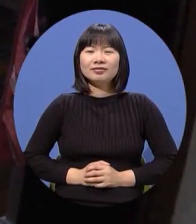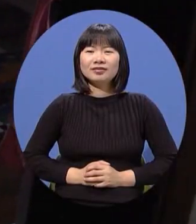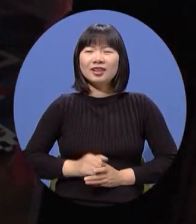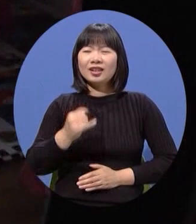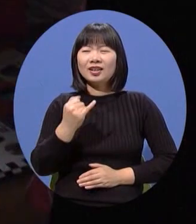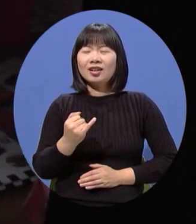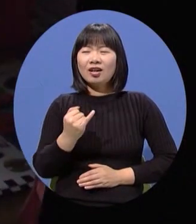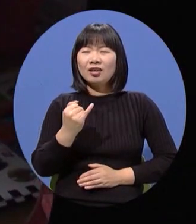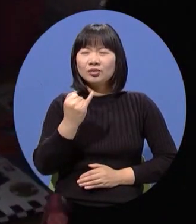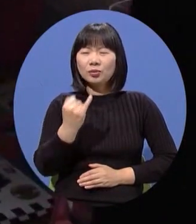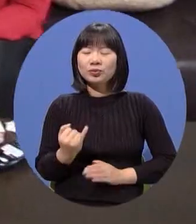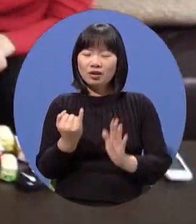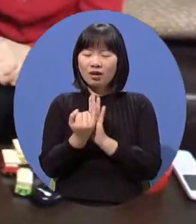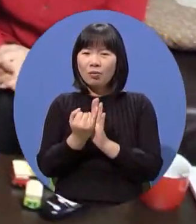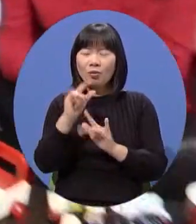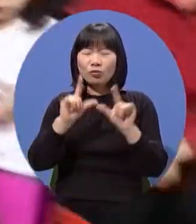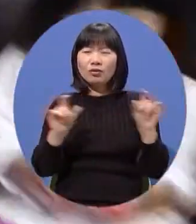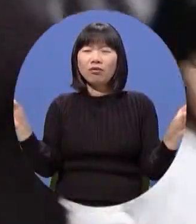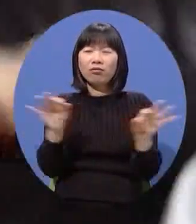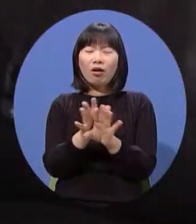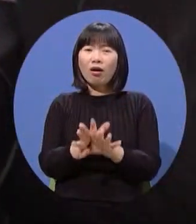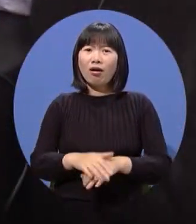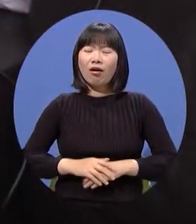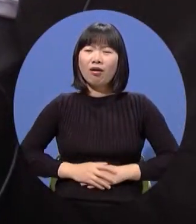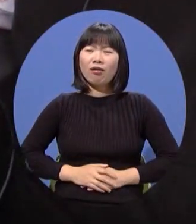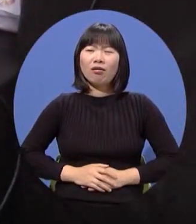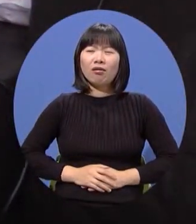아이의 모습은 사라지고